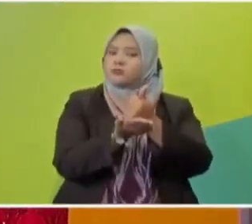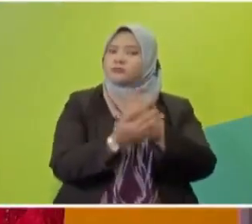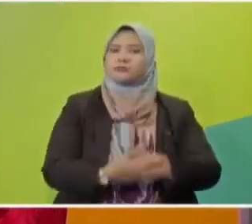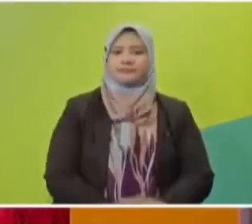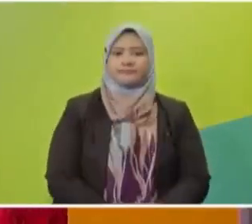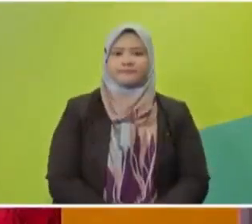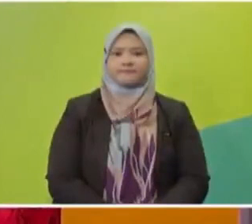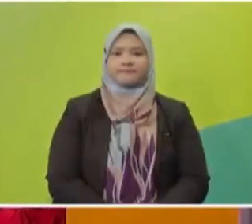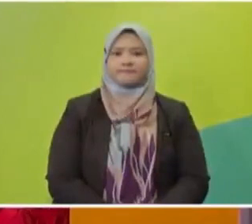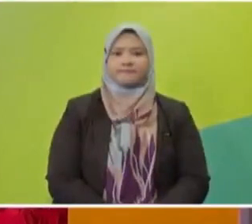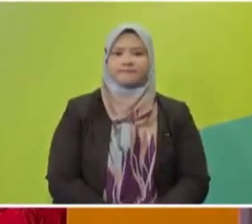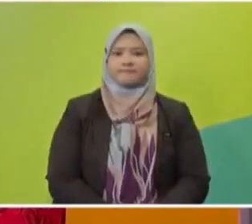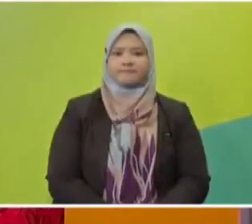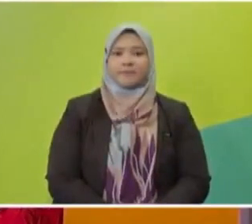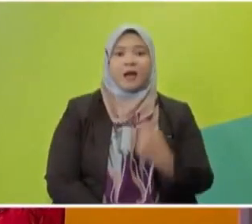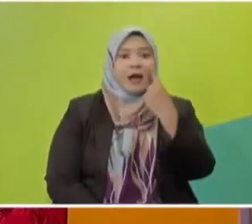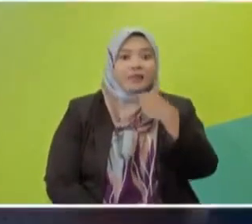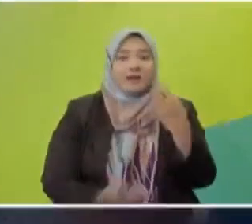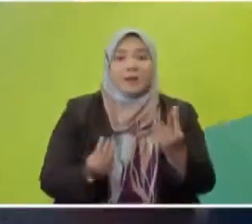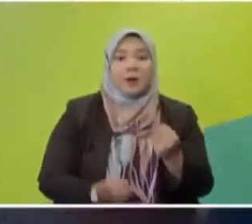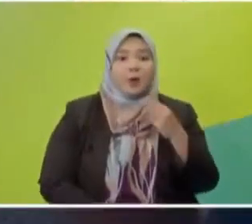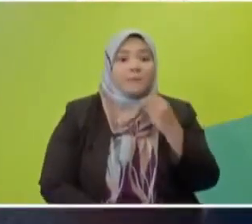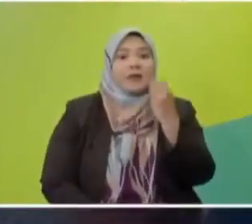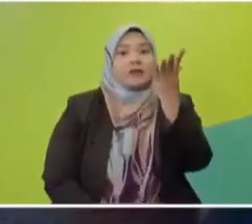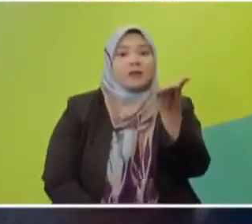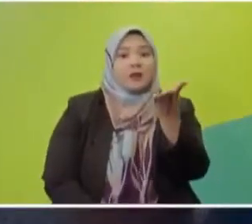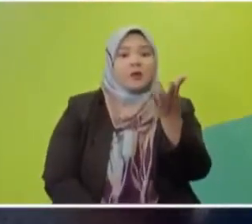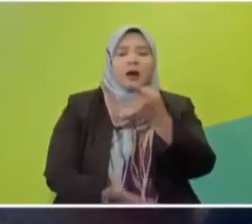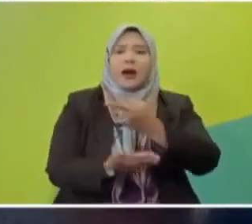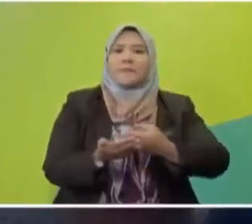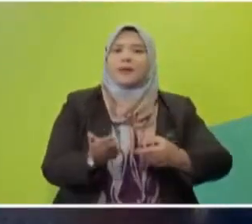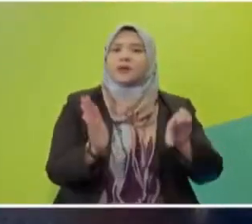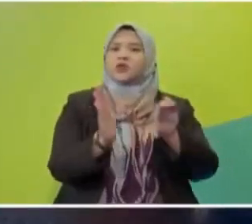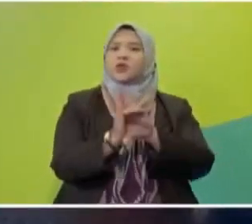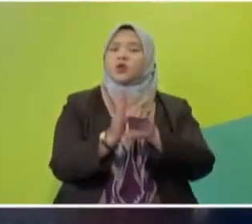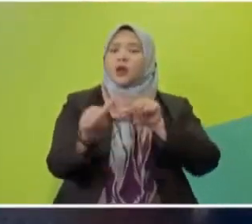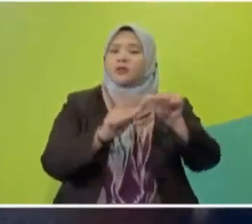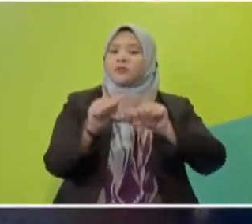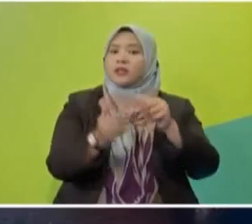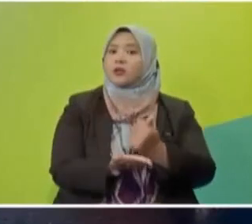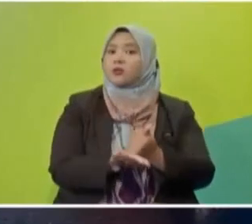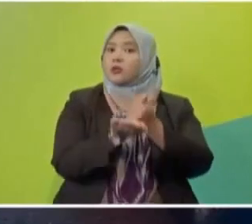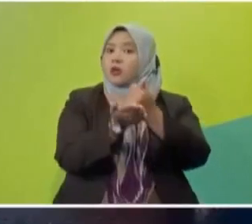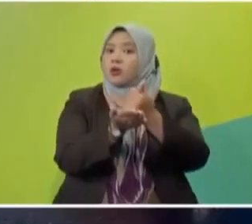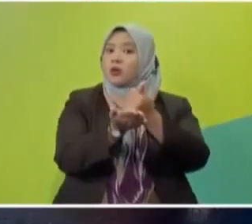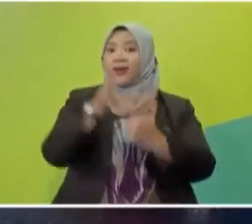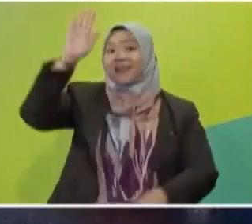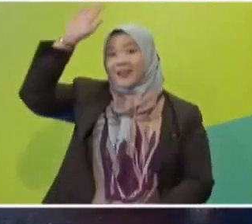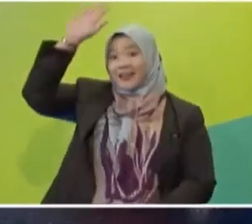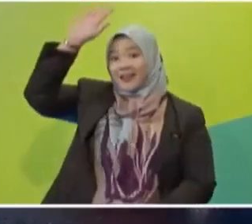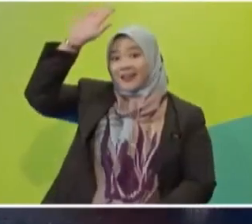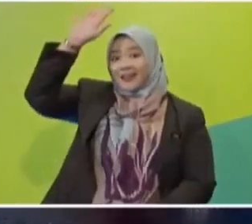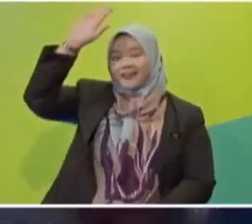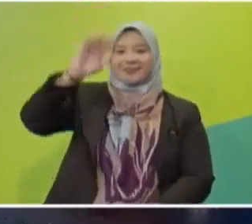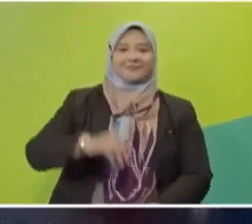kehidupan harian. Siapa nak mula dulu? Angkat tangan. Angkat tangan adik-adik abang. Siapa nak tolong? Semuanya angkat tangan. Bagus. Sila cikgu, pilih